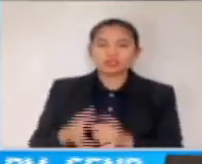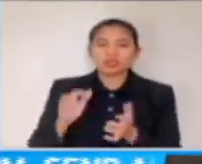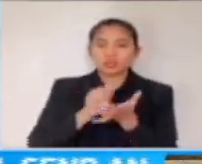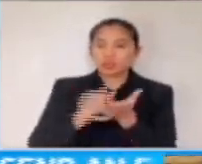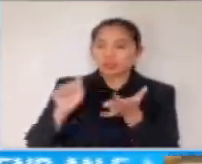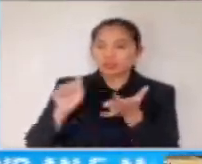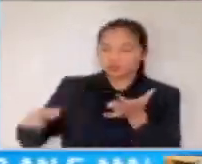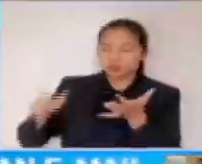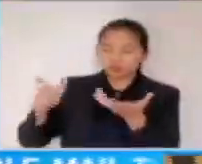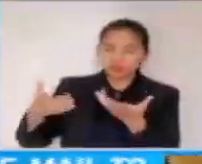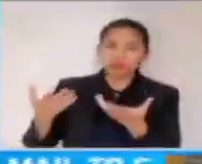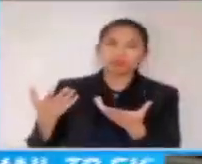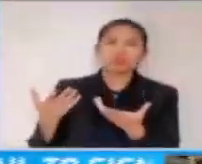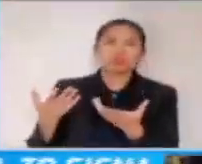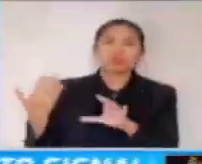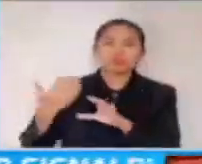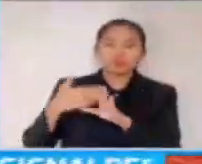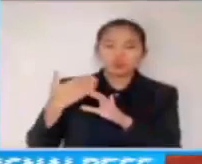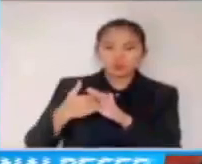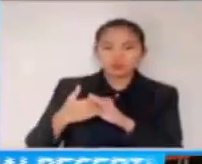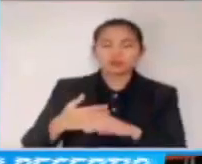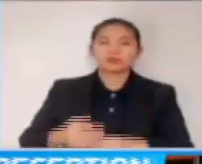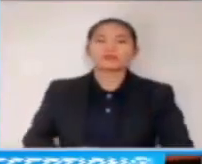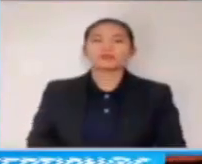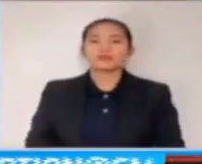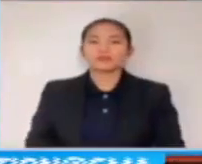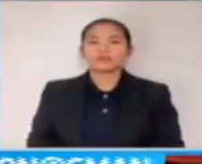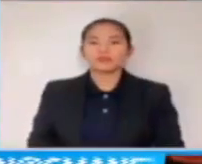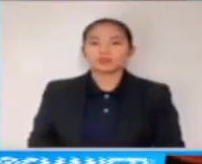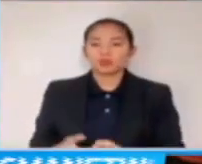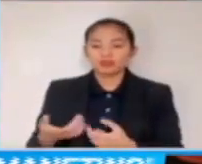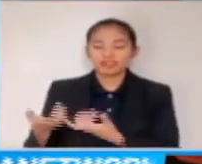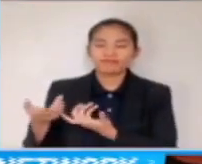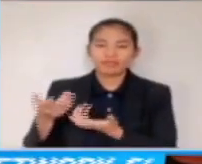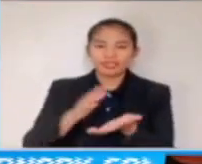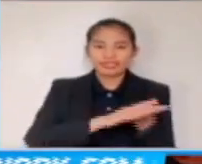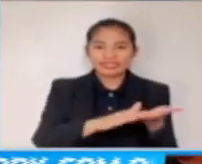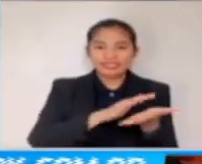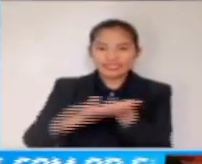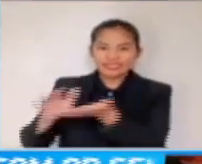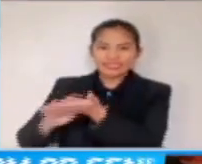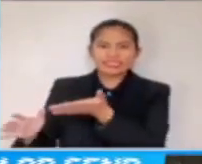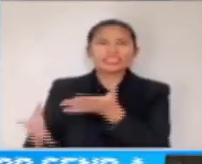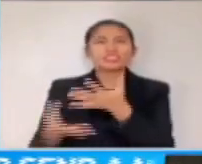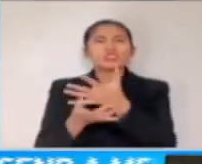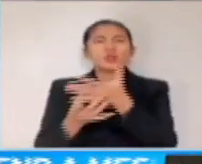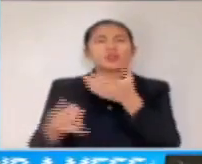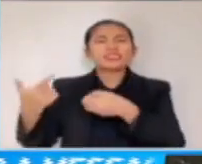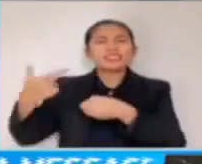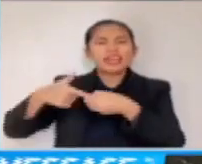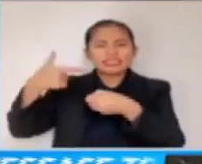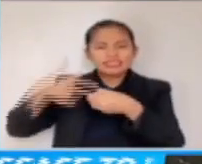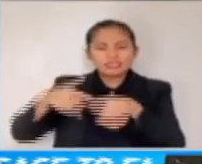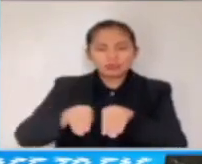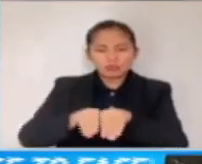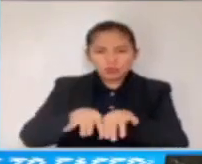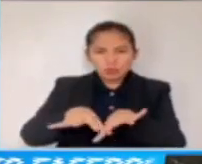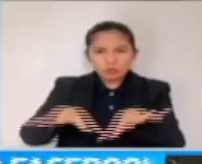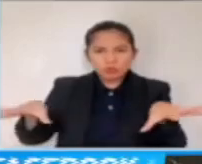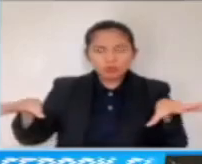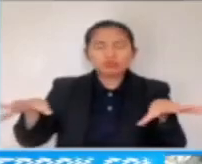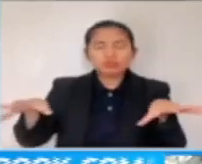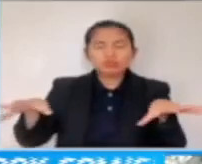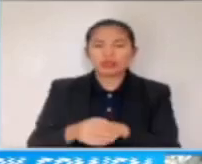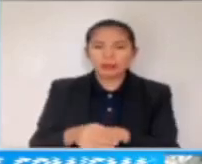yung lugar kung saan lumigwak yung langis ng oil tanker truck na ito na disgrasya.